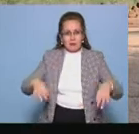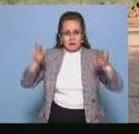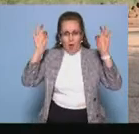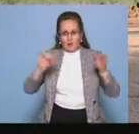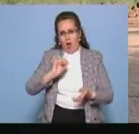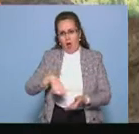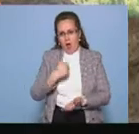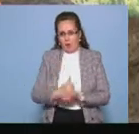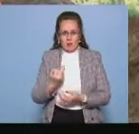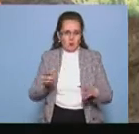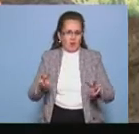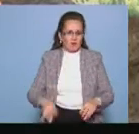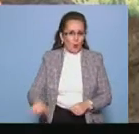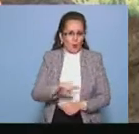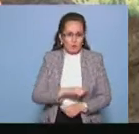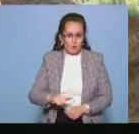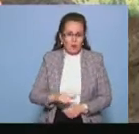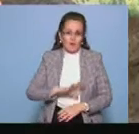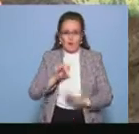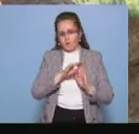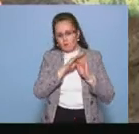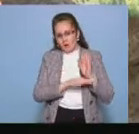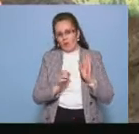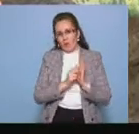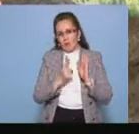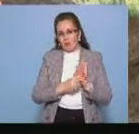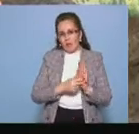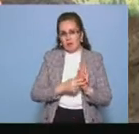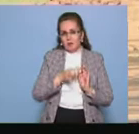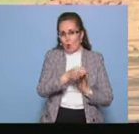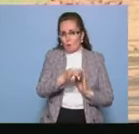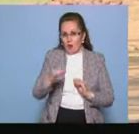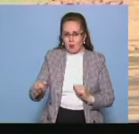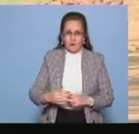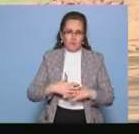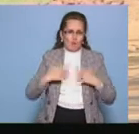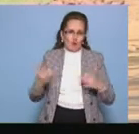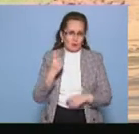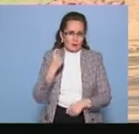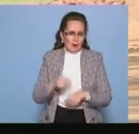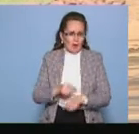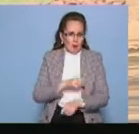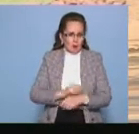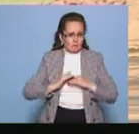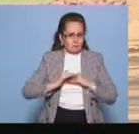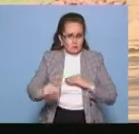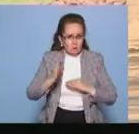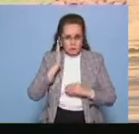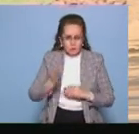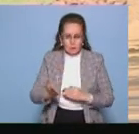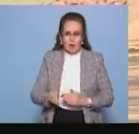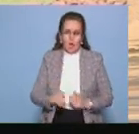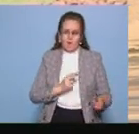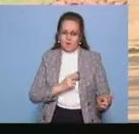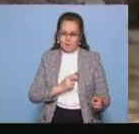правительства республики. Всего в списке 18 объектов общей протяженностью более 100 километров. На приведение их в порядок потребуется